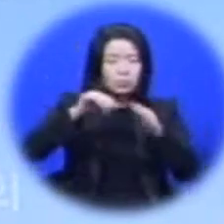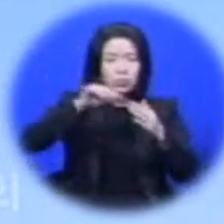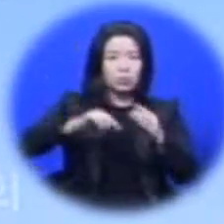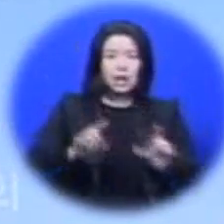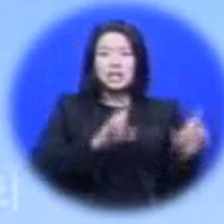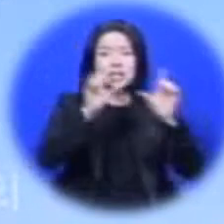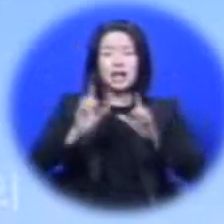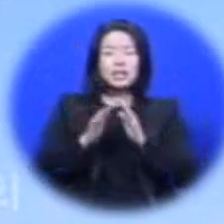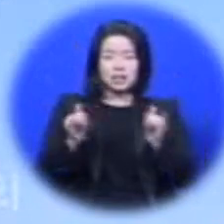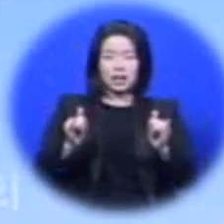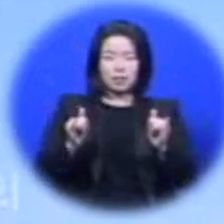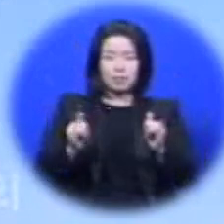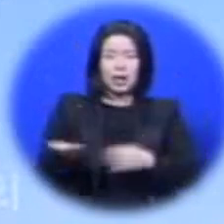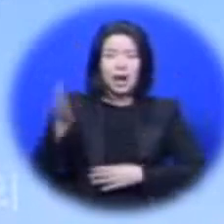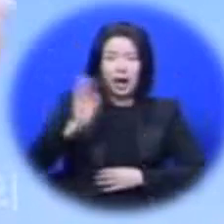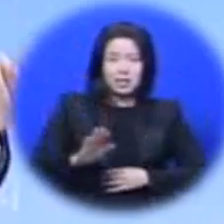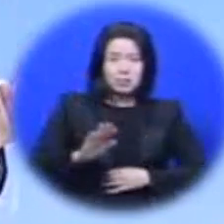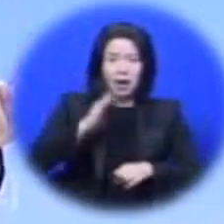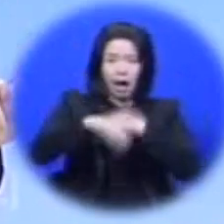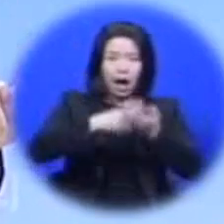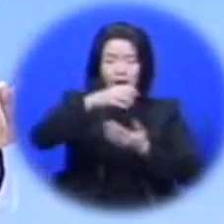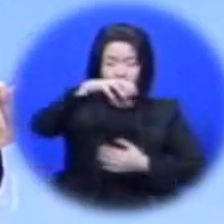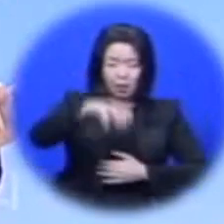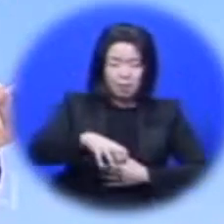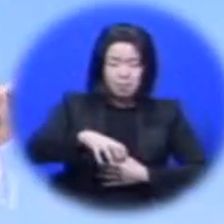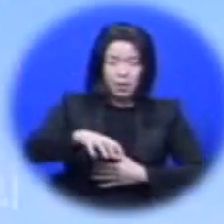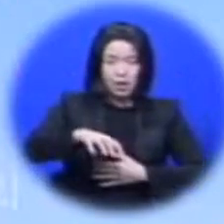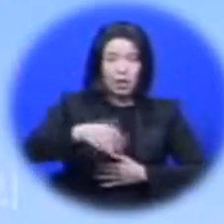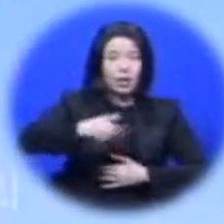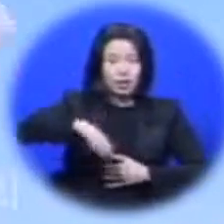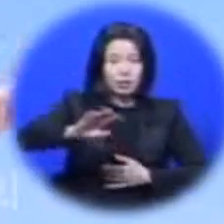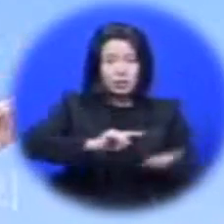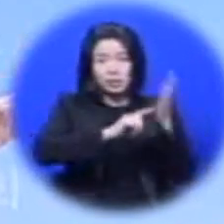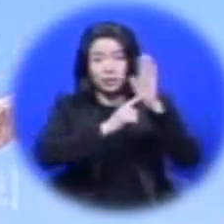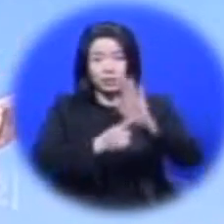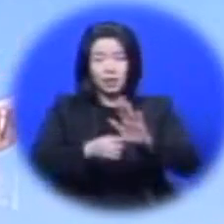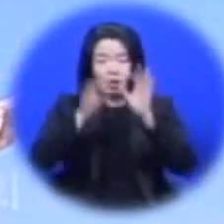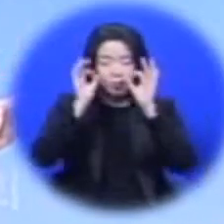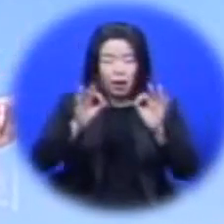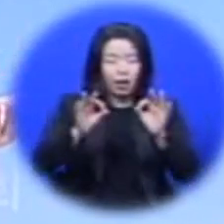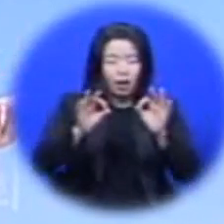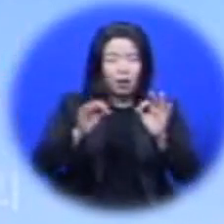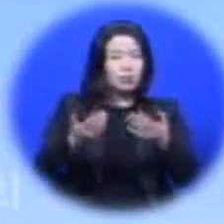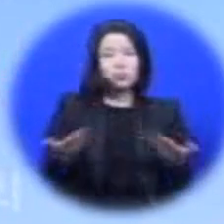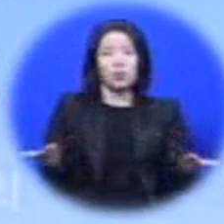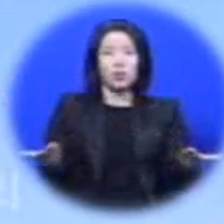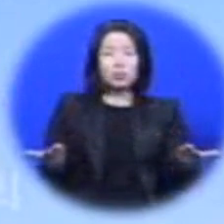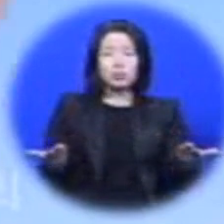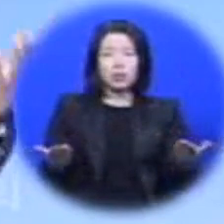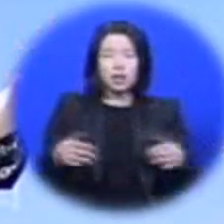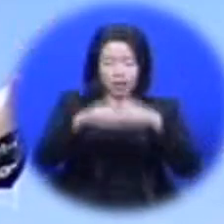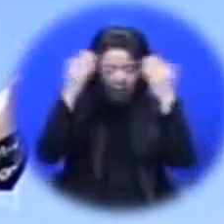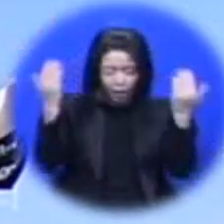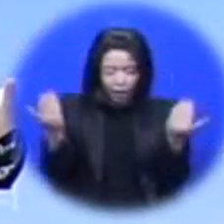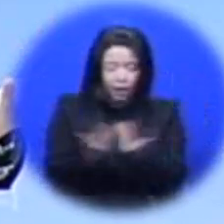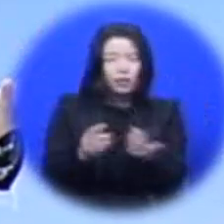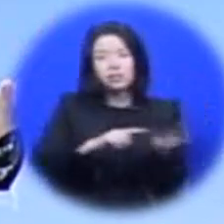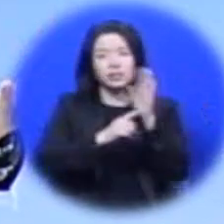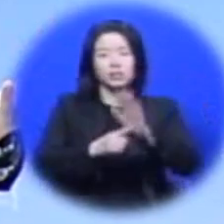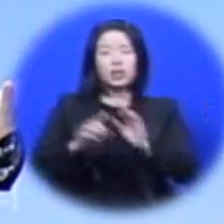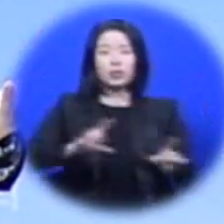그러나 하나님 앞에 가서 드러나 보아야 더 드러날 게 없어요. 이제 나 다 드러내놓고